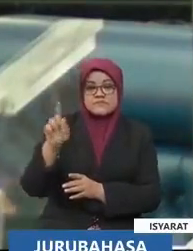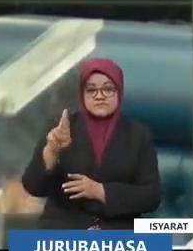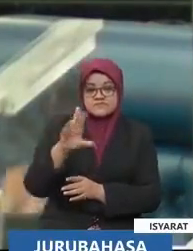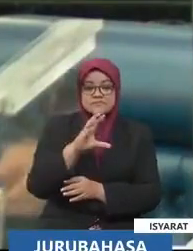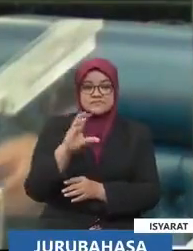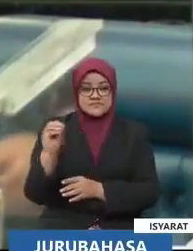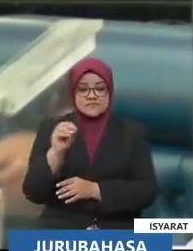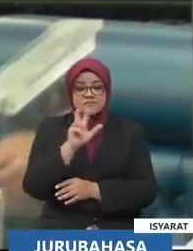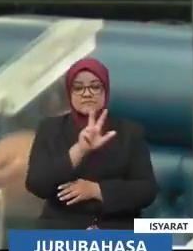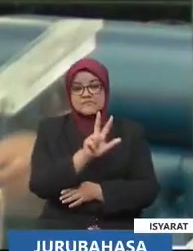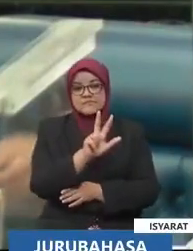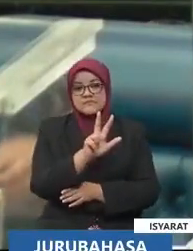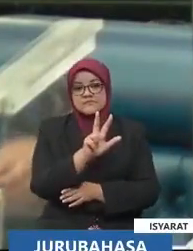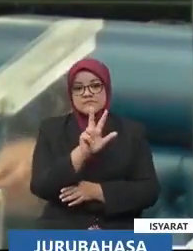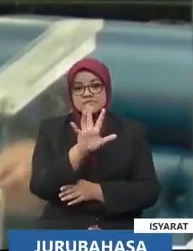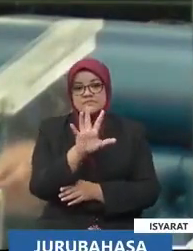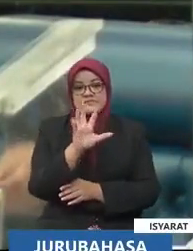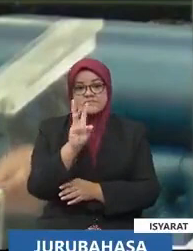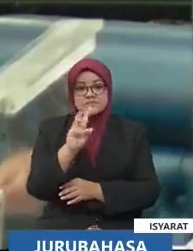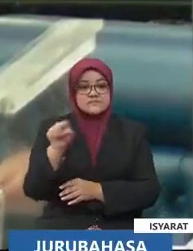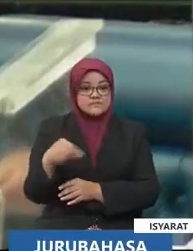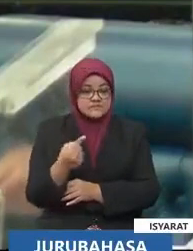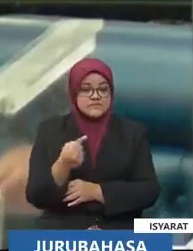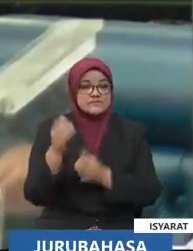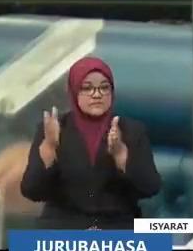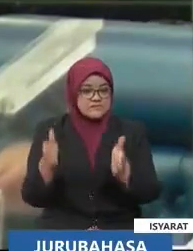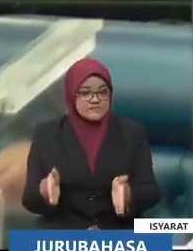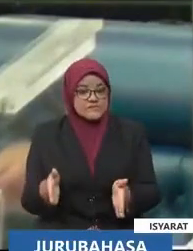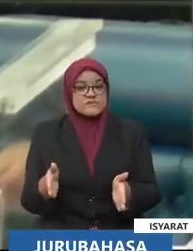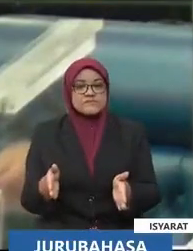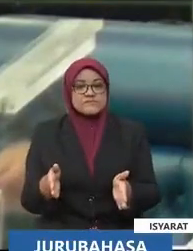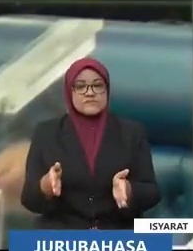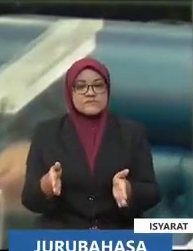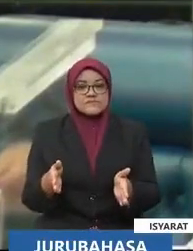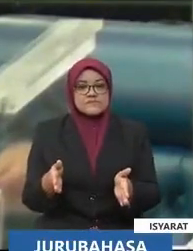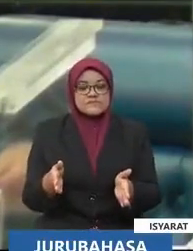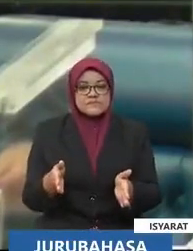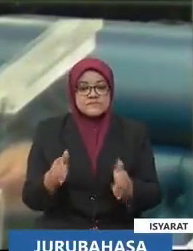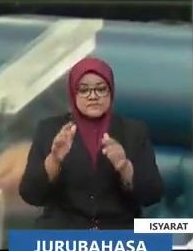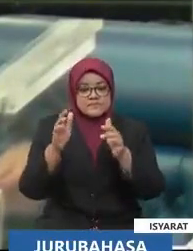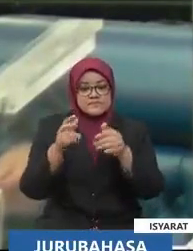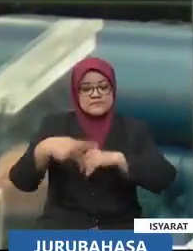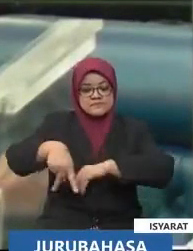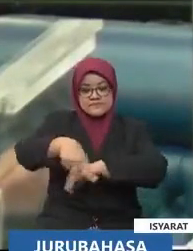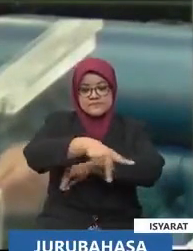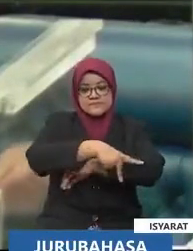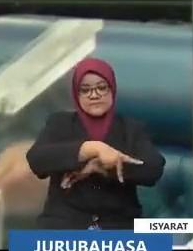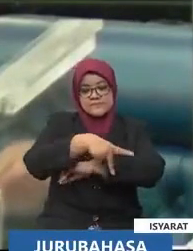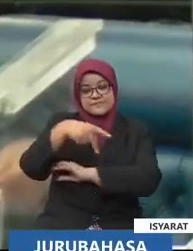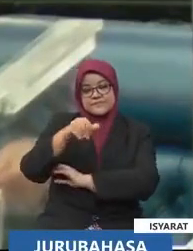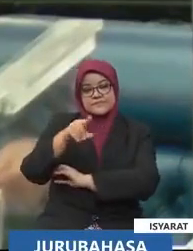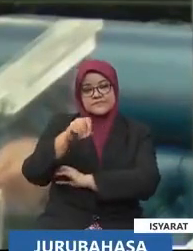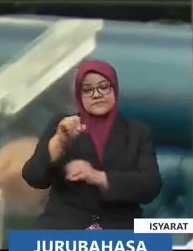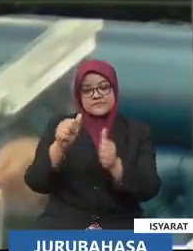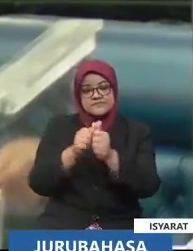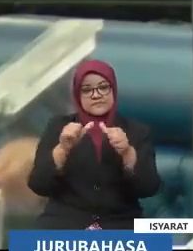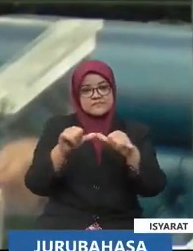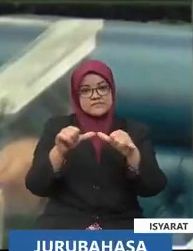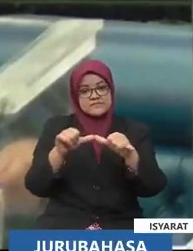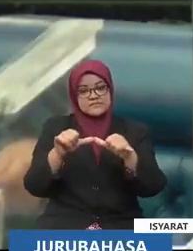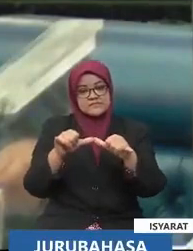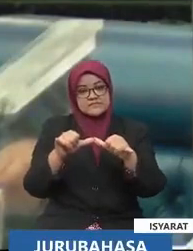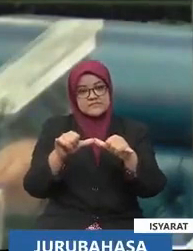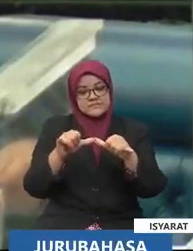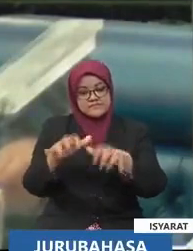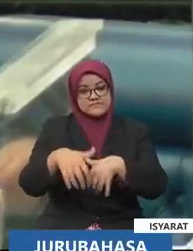merekalah seramai 300-350 6000 orang pesawat-pesawat padi sawah dengan keluasan